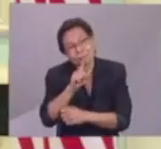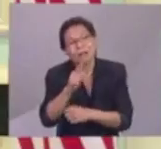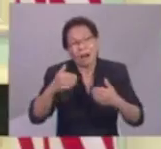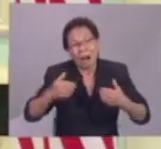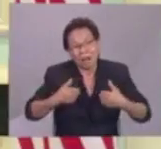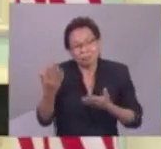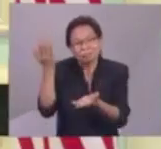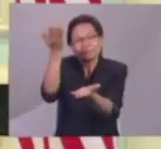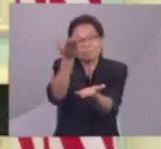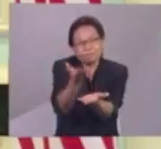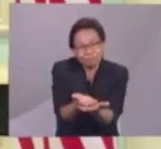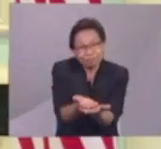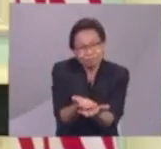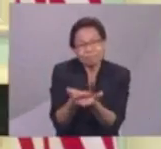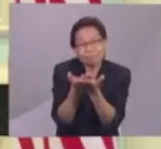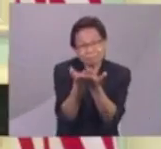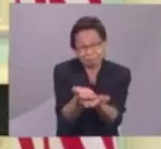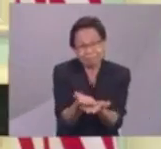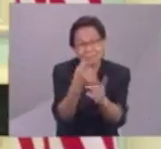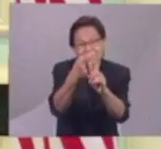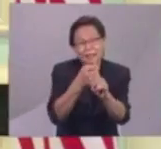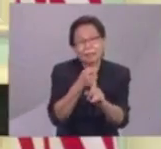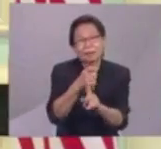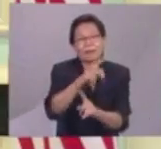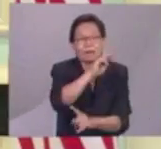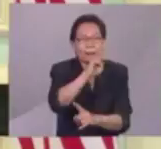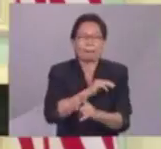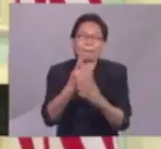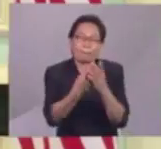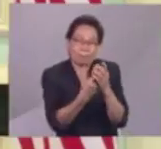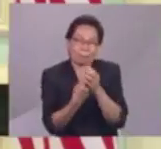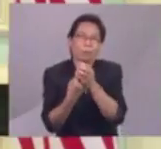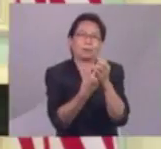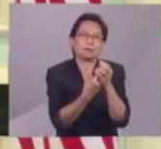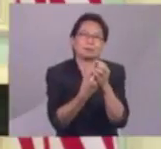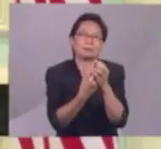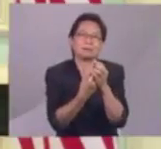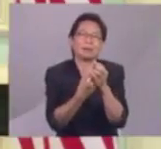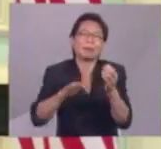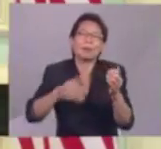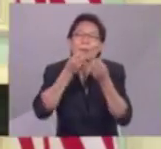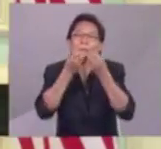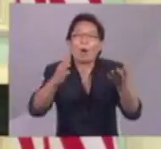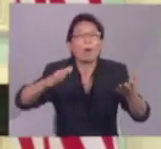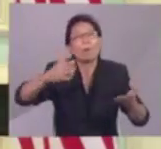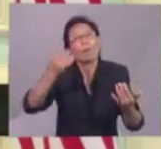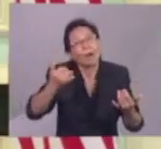ada pembentangan daripada Kementerian Perpaduan. Cuma saya tak umumkan lagi kerana kita belum